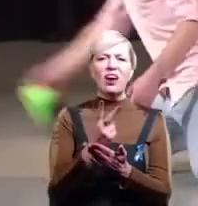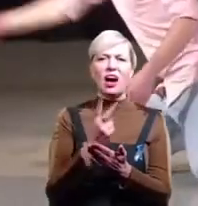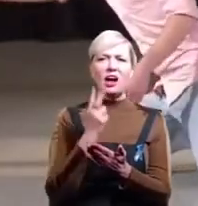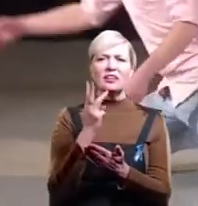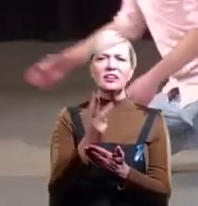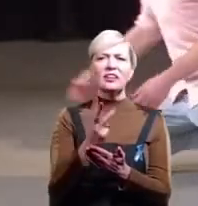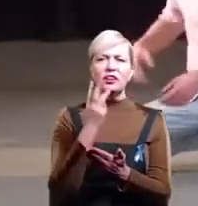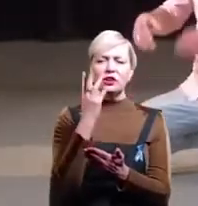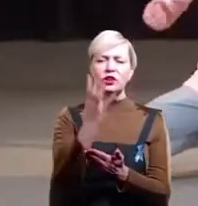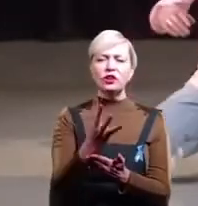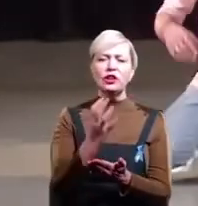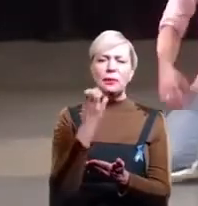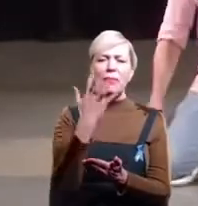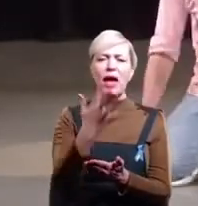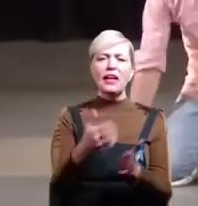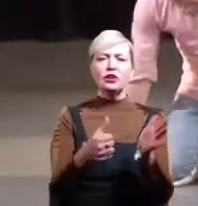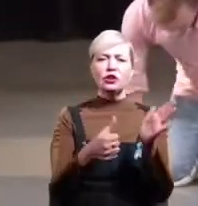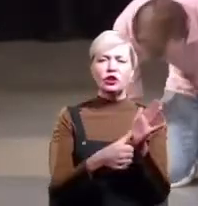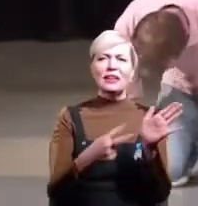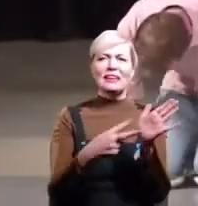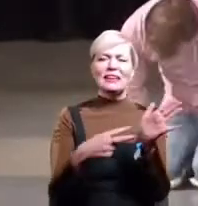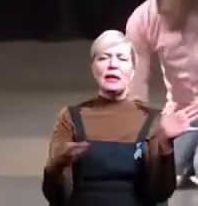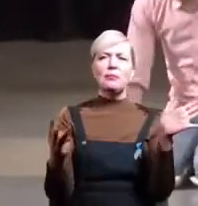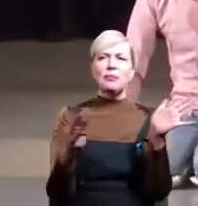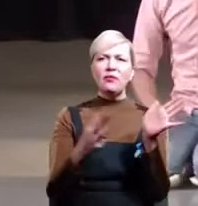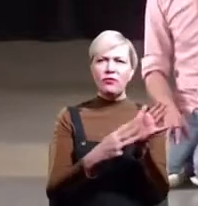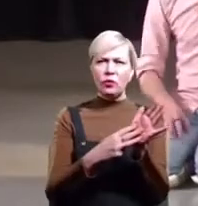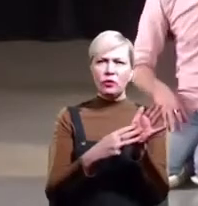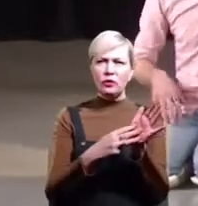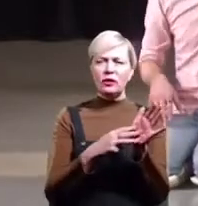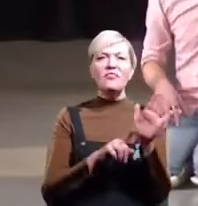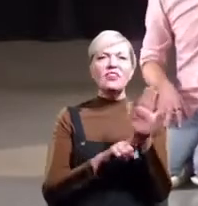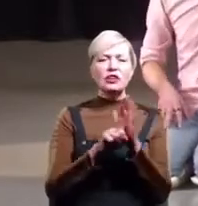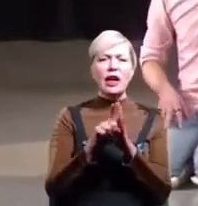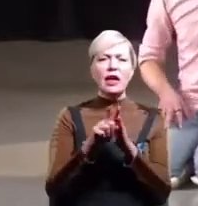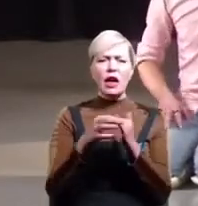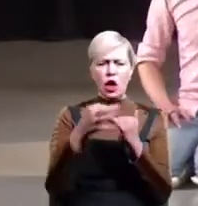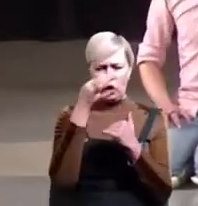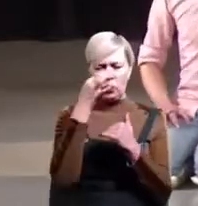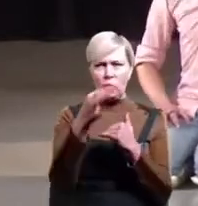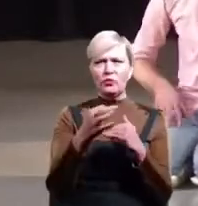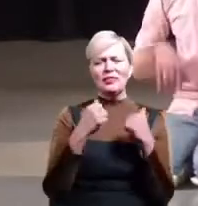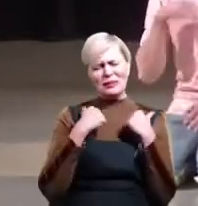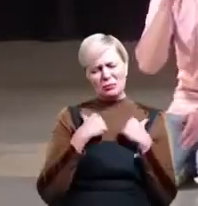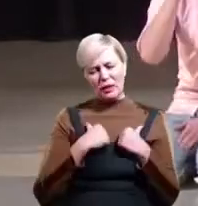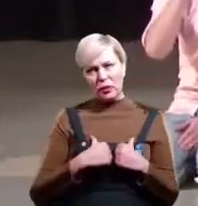4, 5, 6, 7. Начало ровно. Да, чуть спокойней.